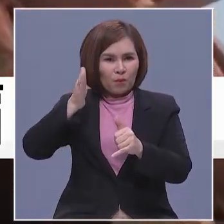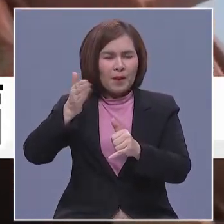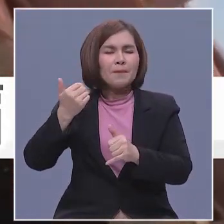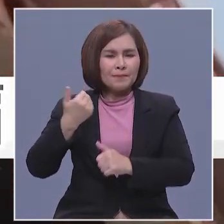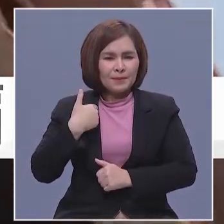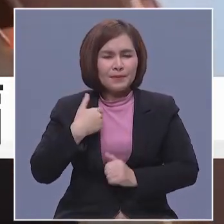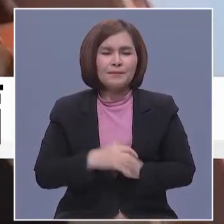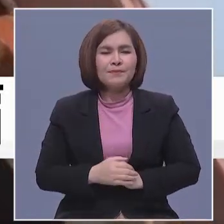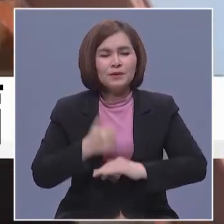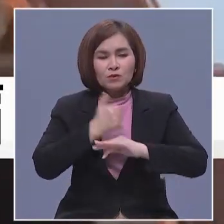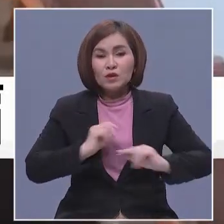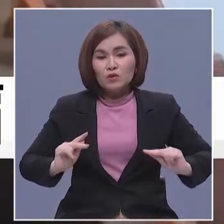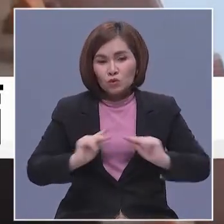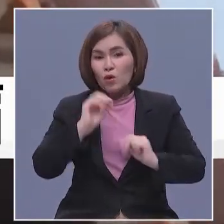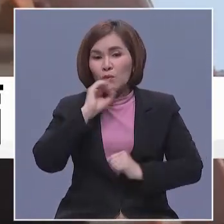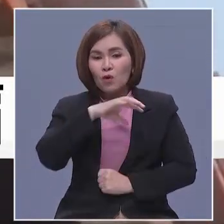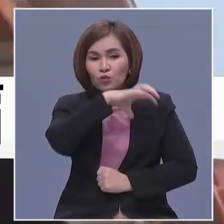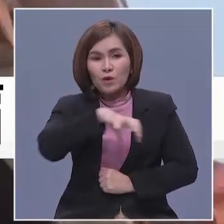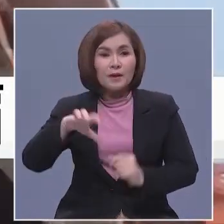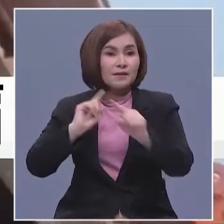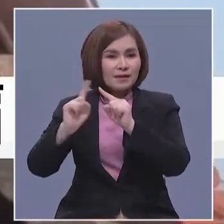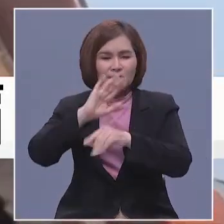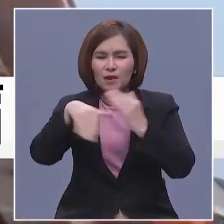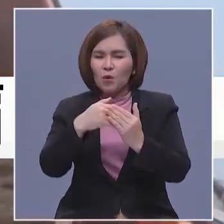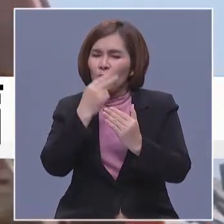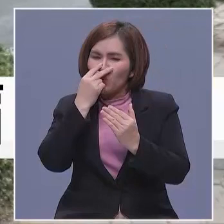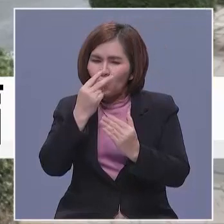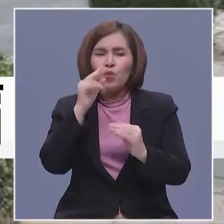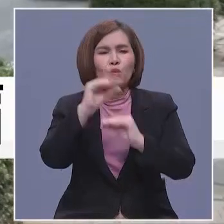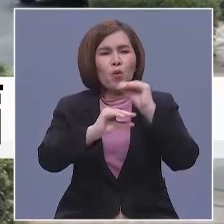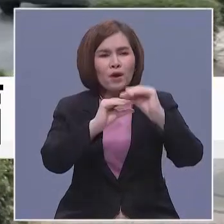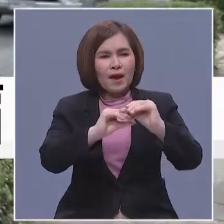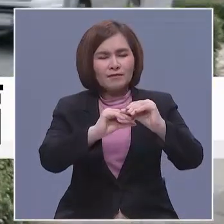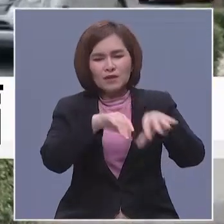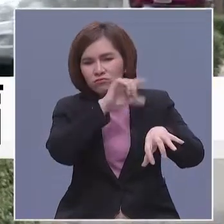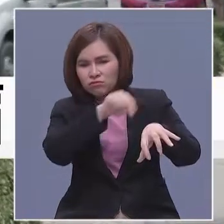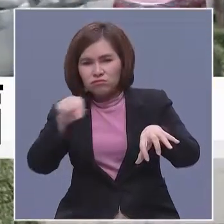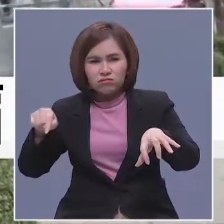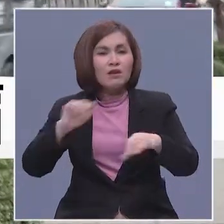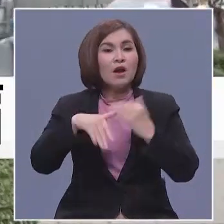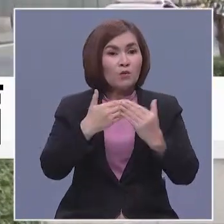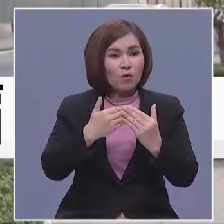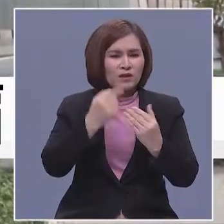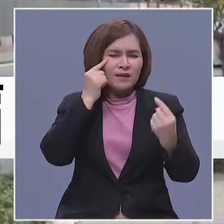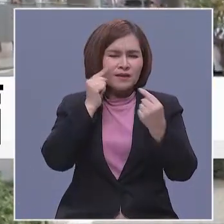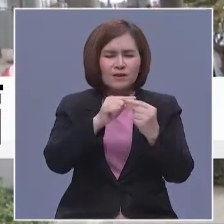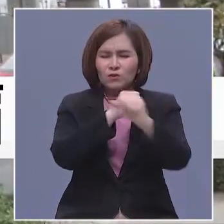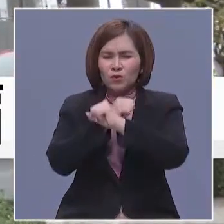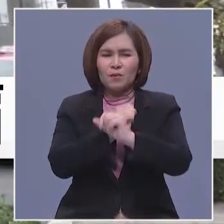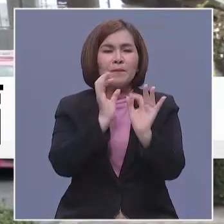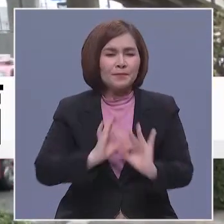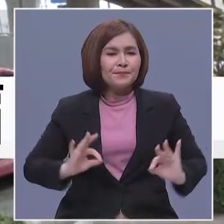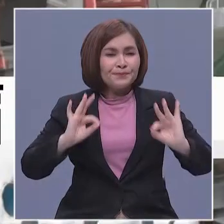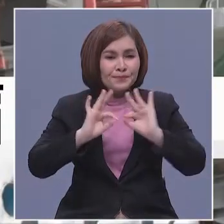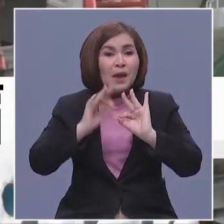เนี่ยยังบอกด้วยนะคะว่าก็กำชับให้ทุกหน่วยงานไปตรวจสอบทุกโครงการที่อยู่ระหว่างการก่อสร้างคำนึงถึงความปลอดภัยสูงที่สุดไม่ให้เ